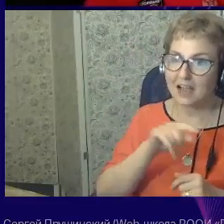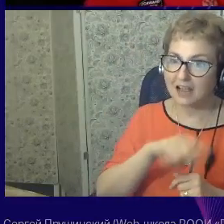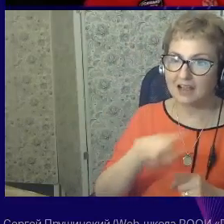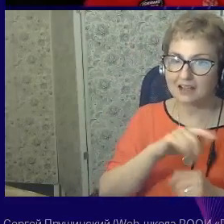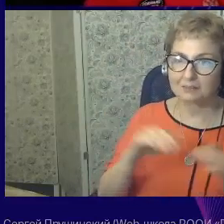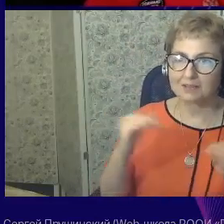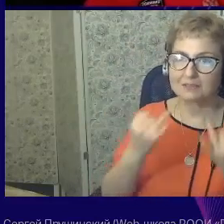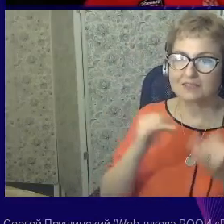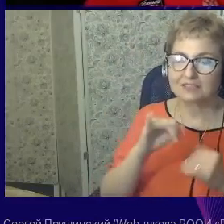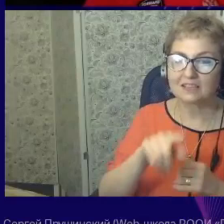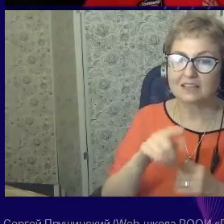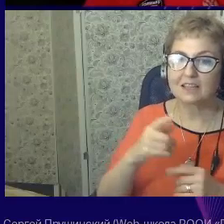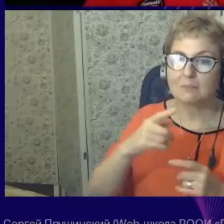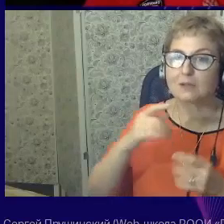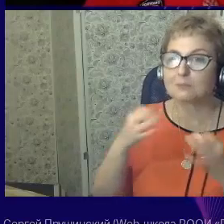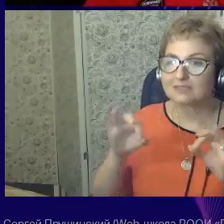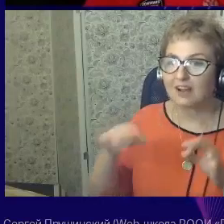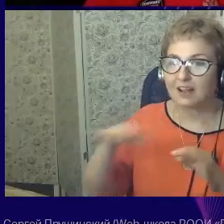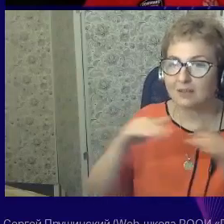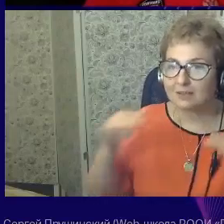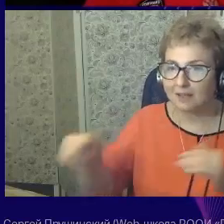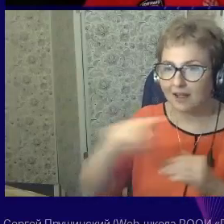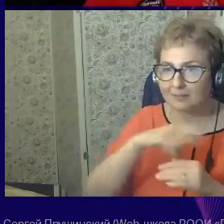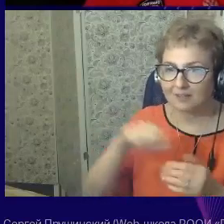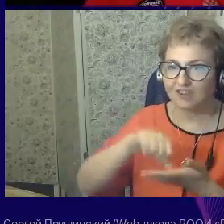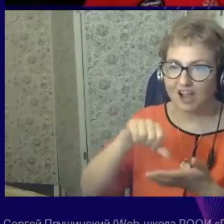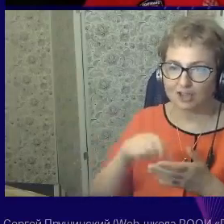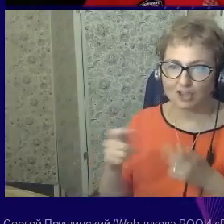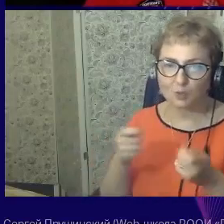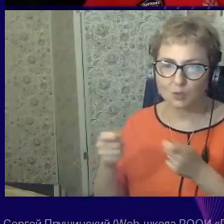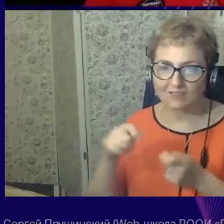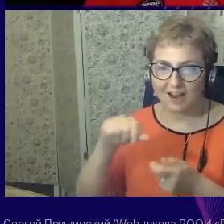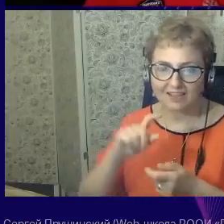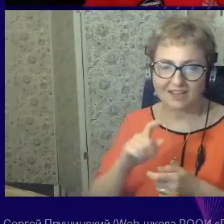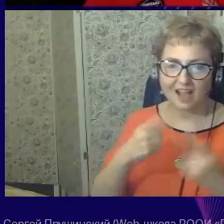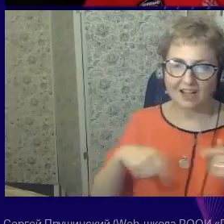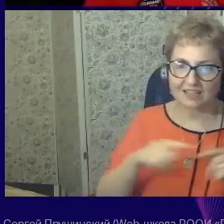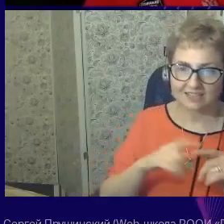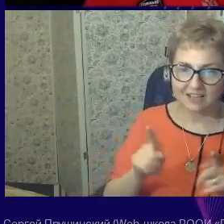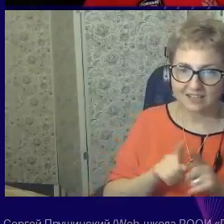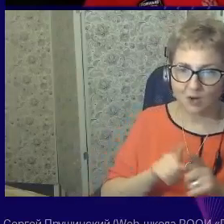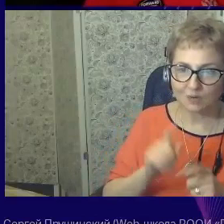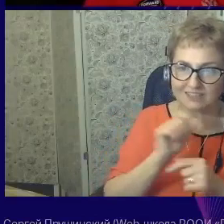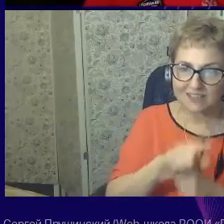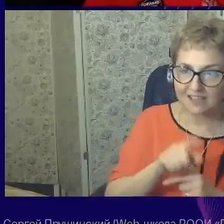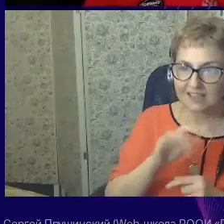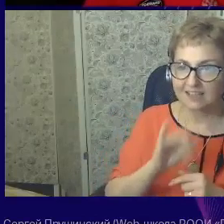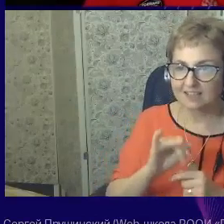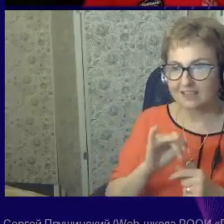И также мы потом по кругу позволяем ребятам побыть в качестве руководителя, организатора такого задания.